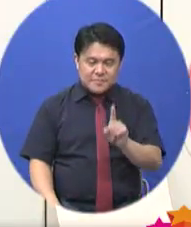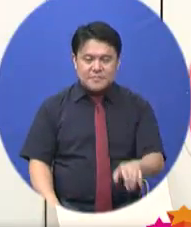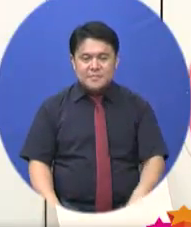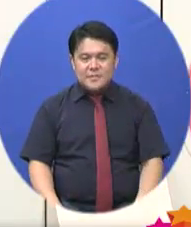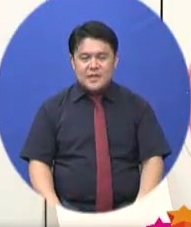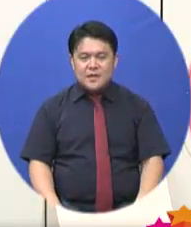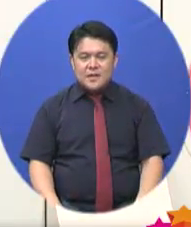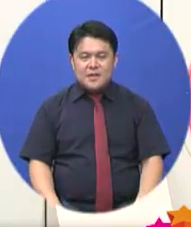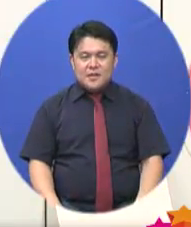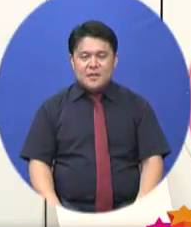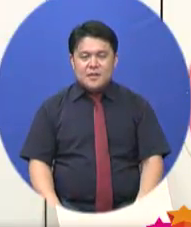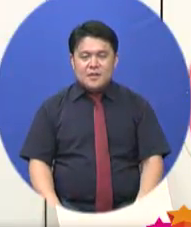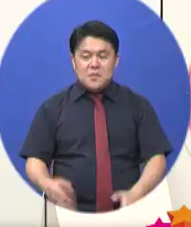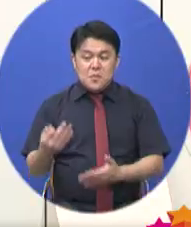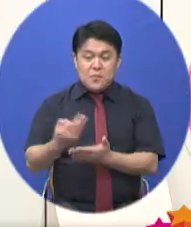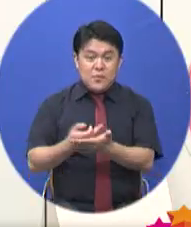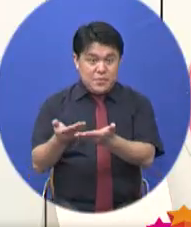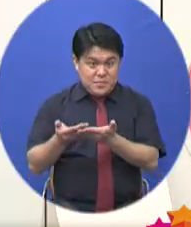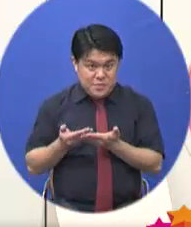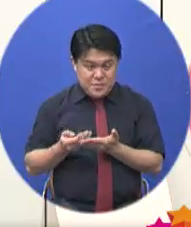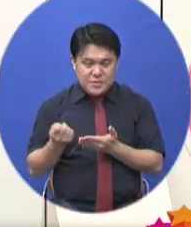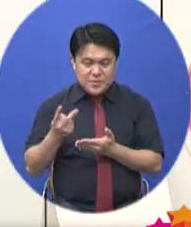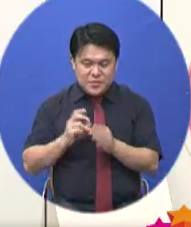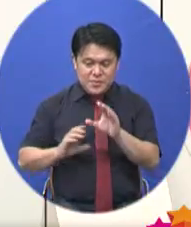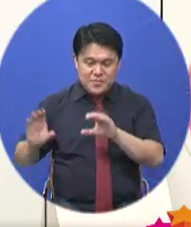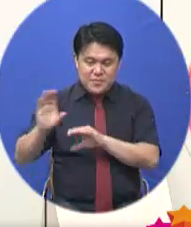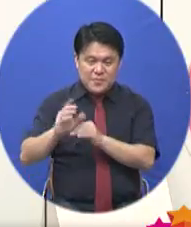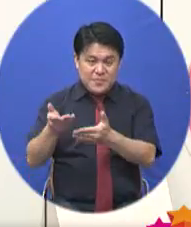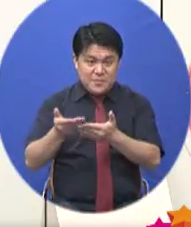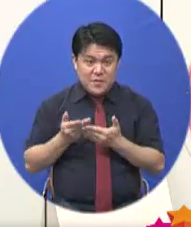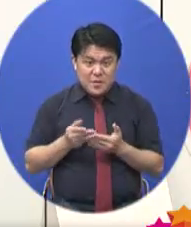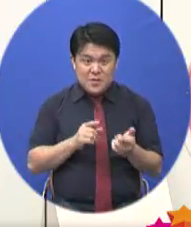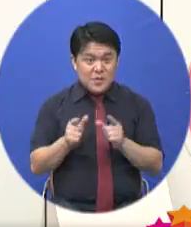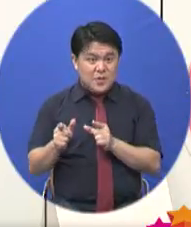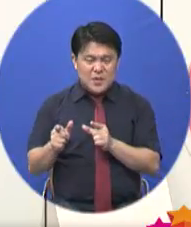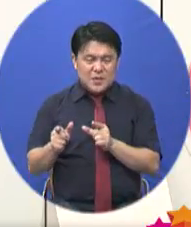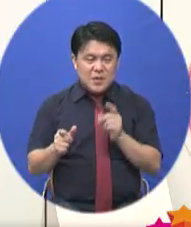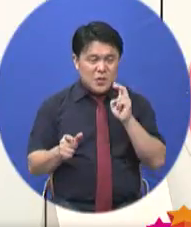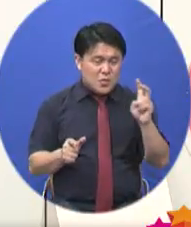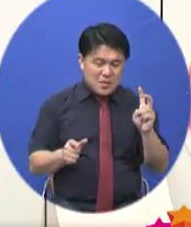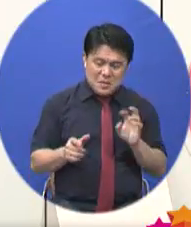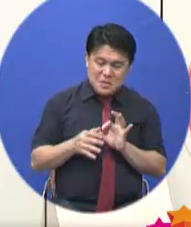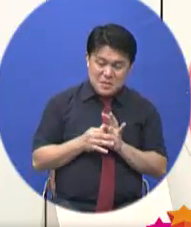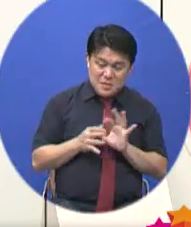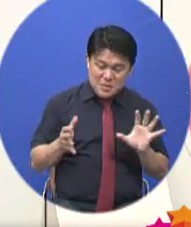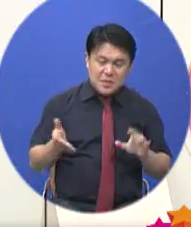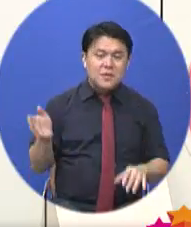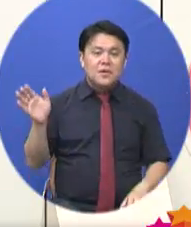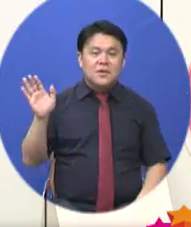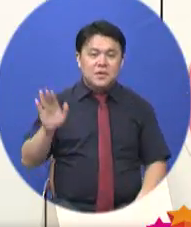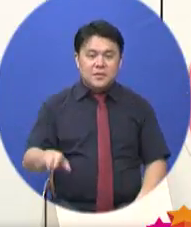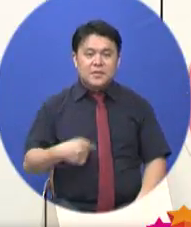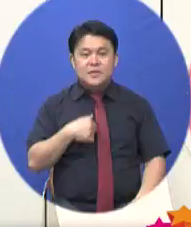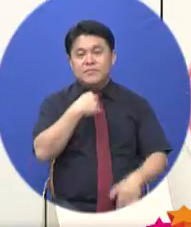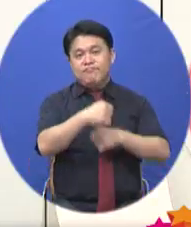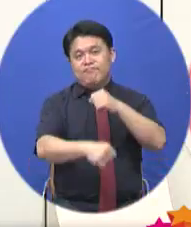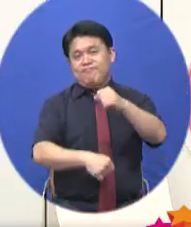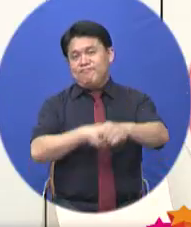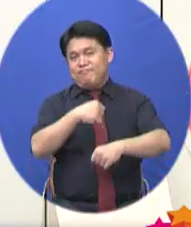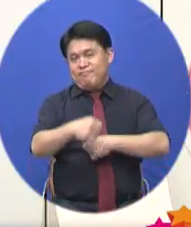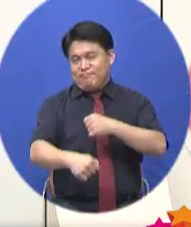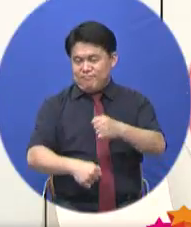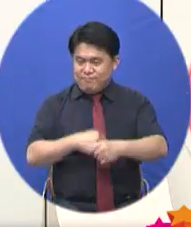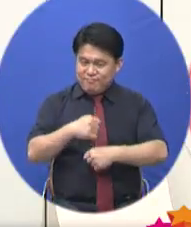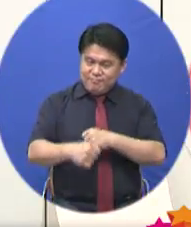뭐 누가 월급을 준다든가 네. 보너스를 준다든가 그런 건 없어도 네. 네. 그러나 자유업이니까